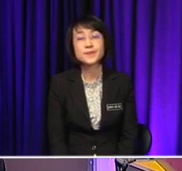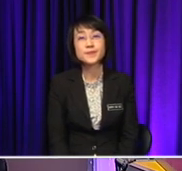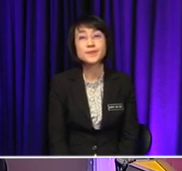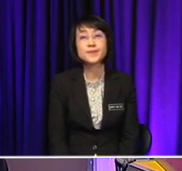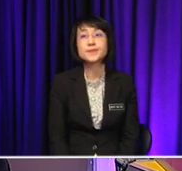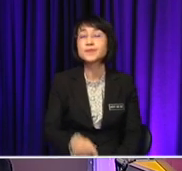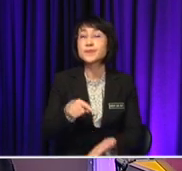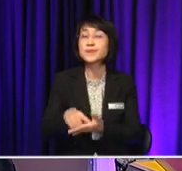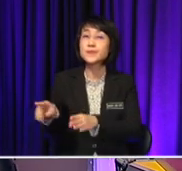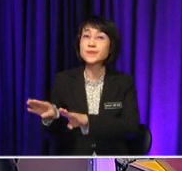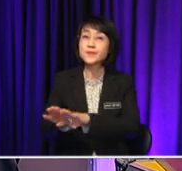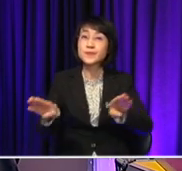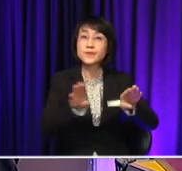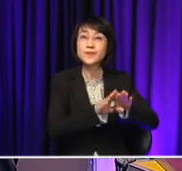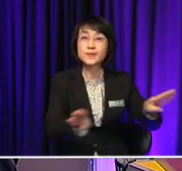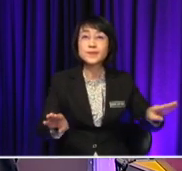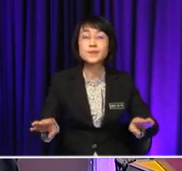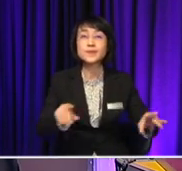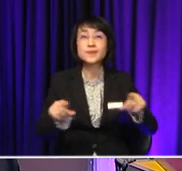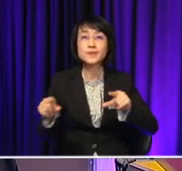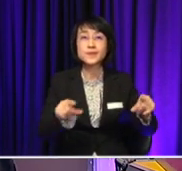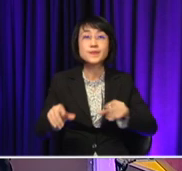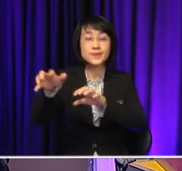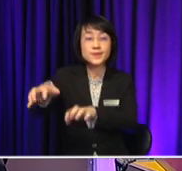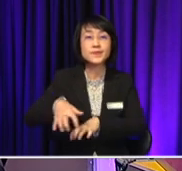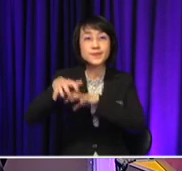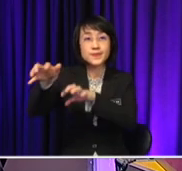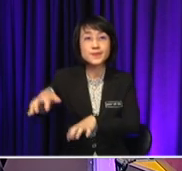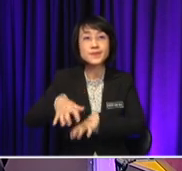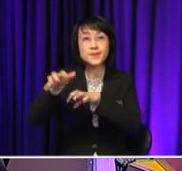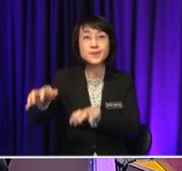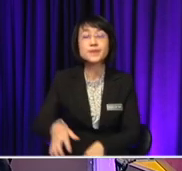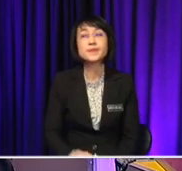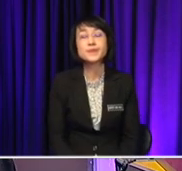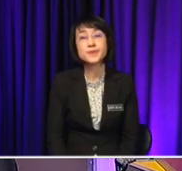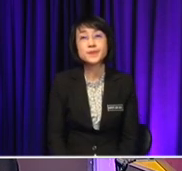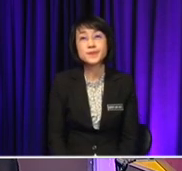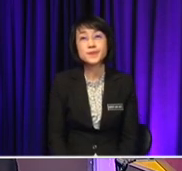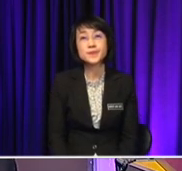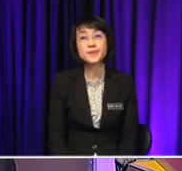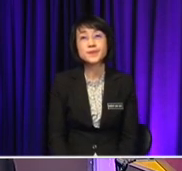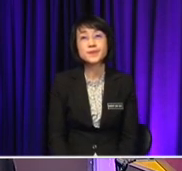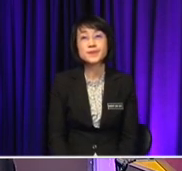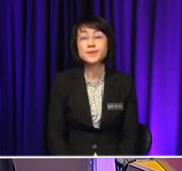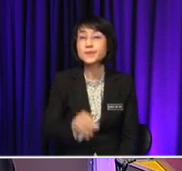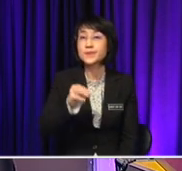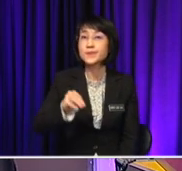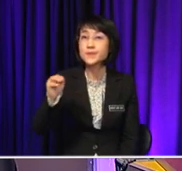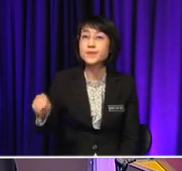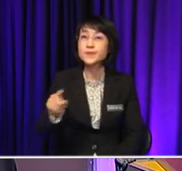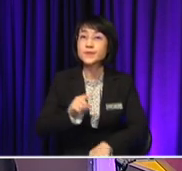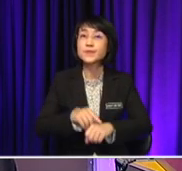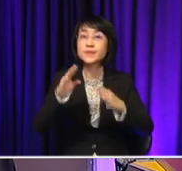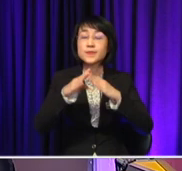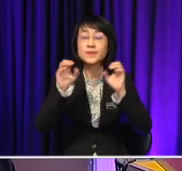membejekan kegiatan pertanian nah ini murid-muri di rumah adik-adik yang bersama saya calon-calon SPM boleh paham 2